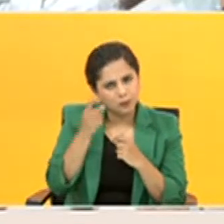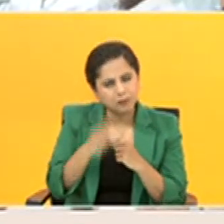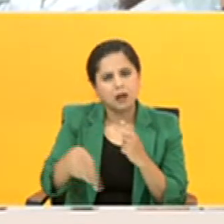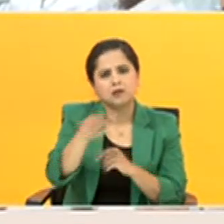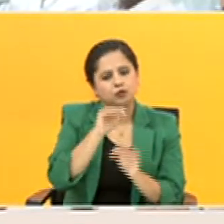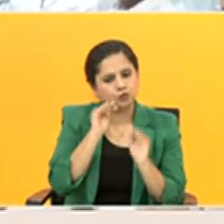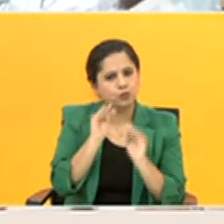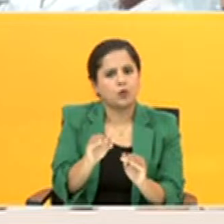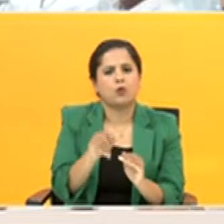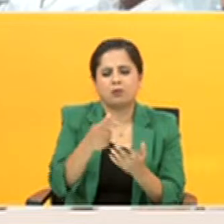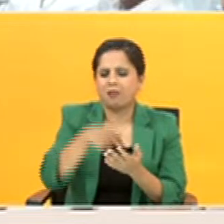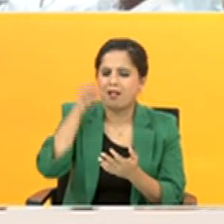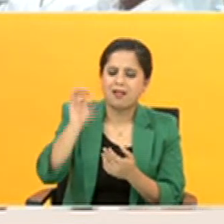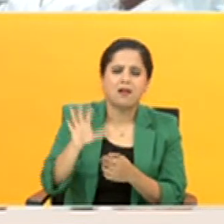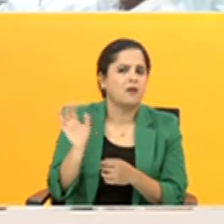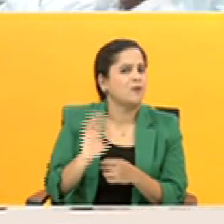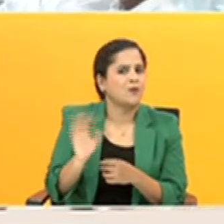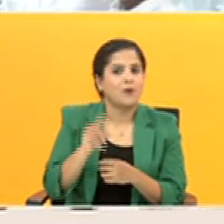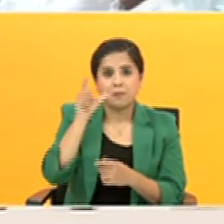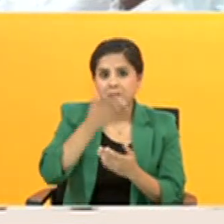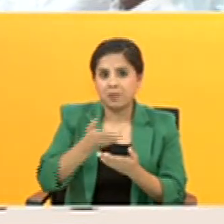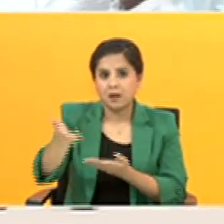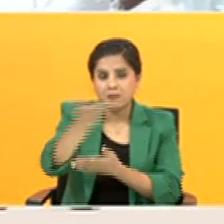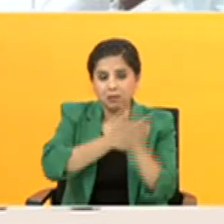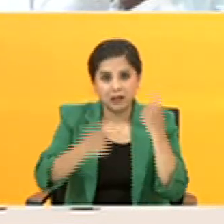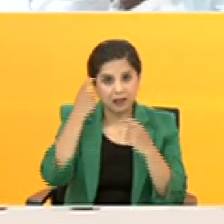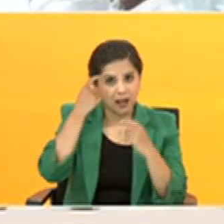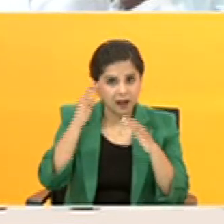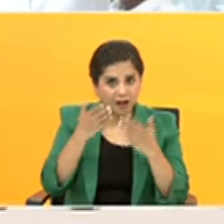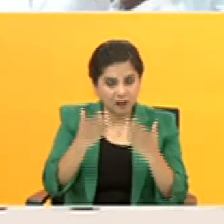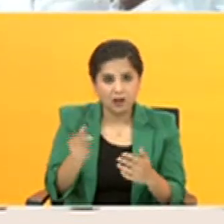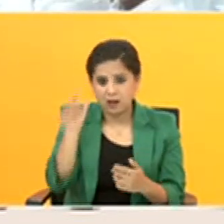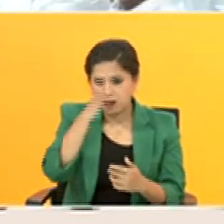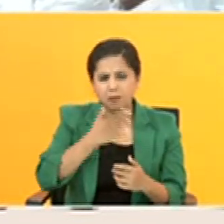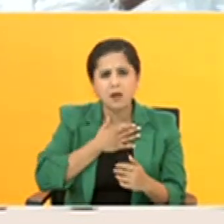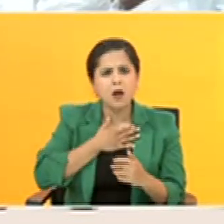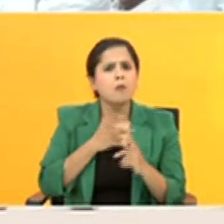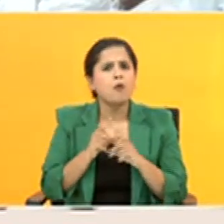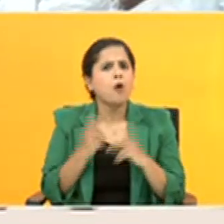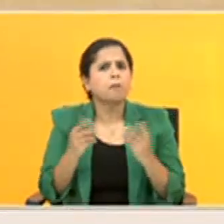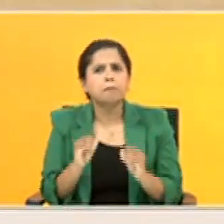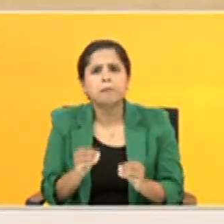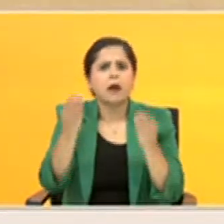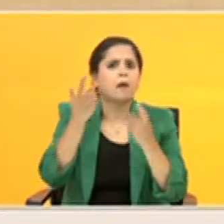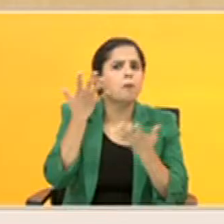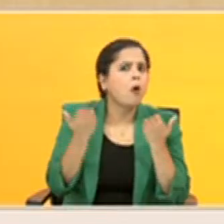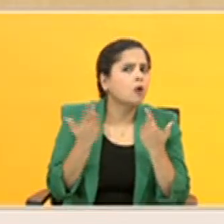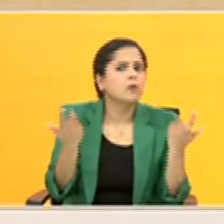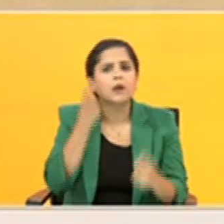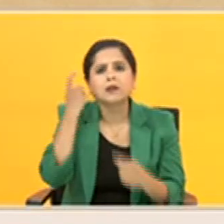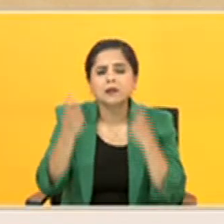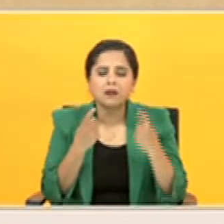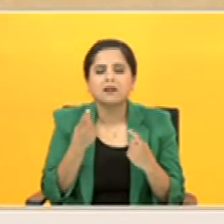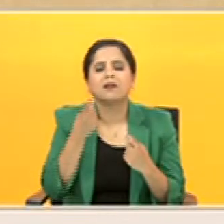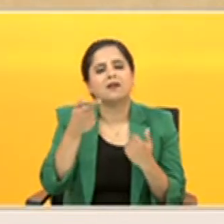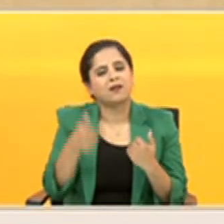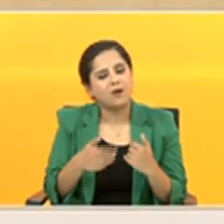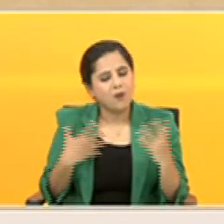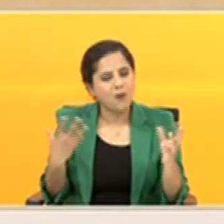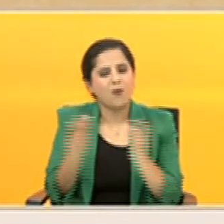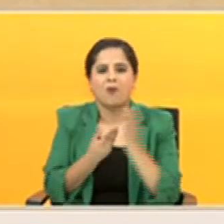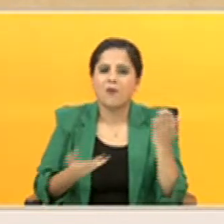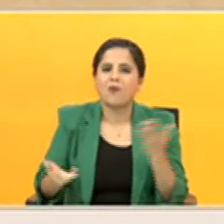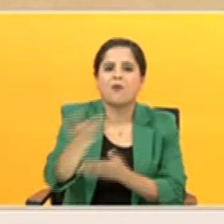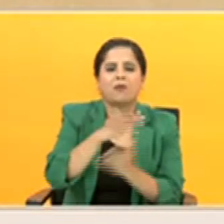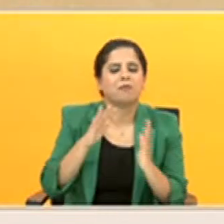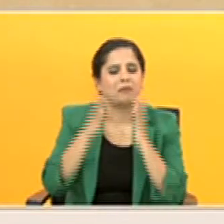चाहिए। जब देश का हर नागरिक ये सोचेगा कि देश के लिए मैं क्या बेहतर कर सकता हूं, तभी मिलकर हम